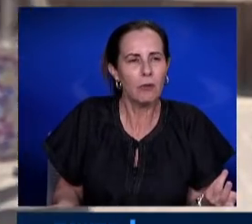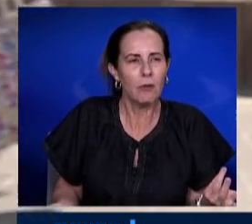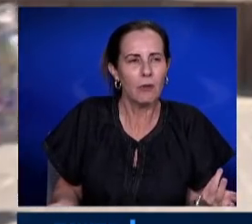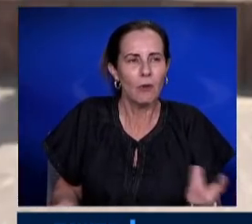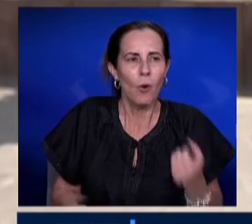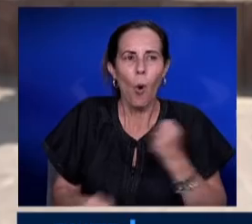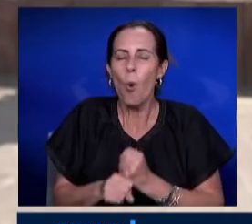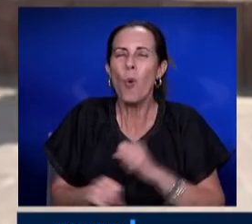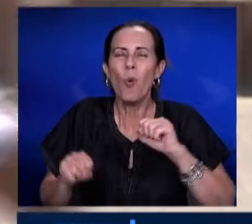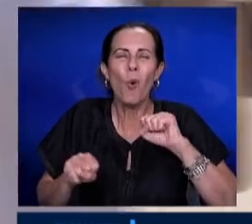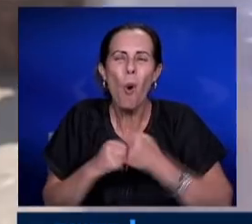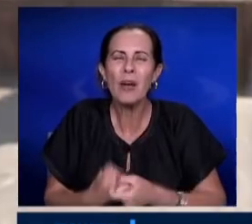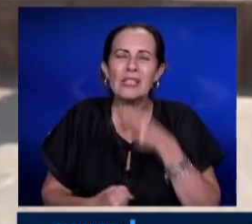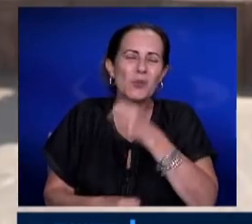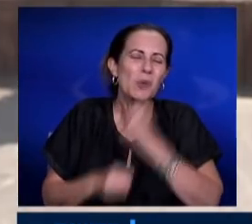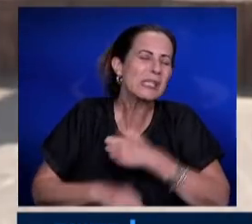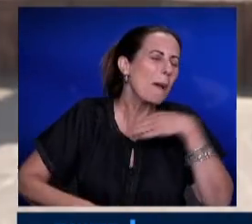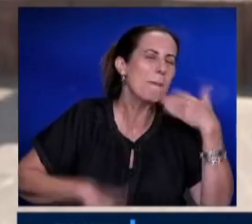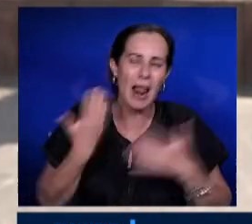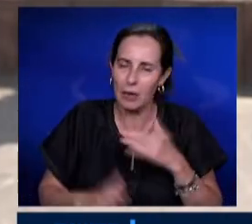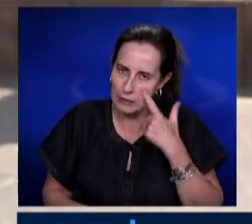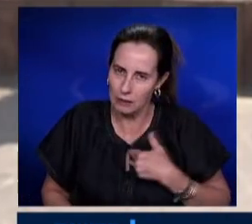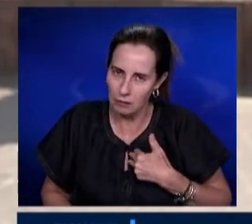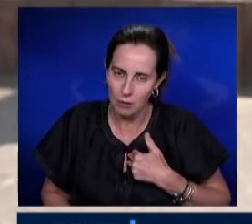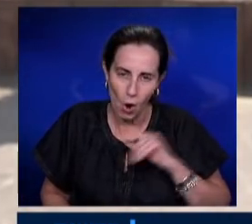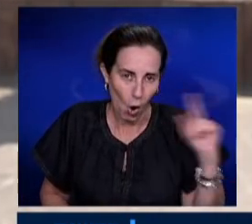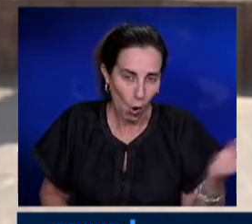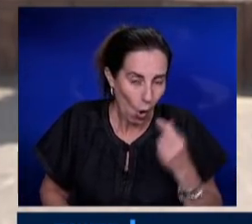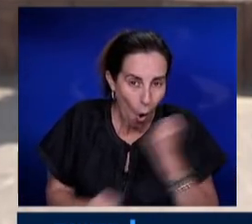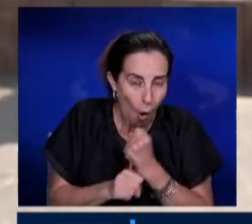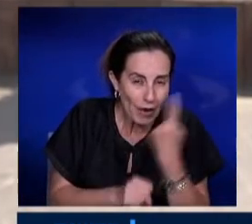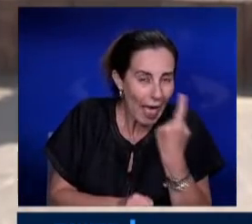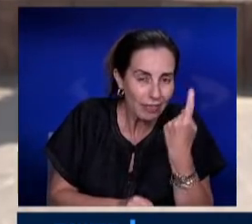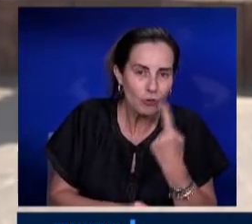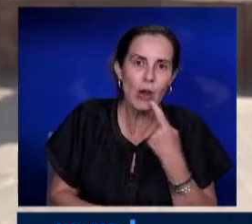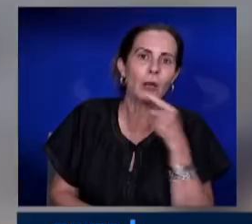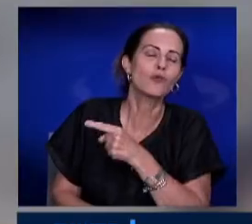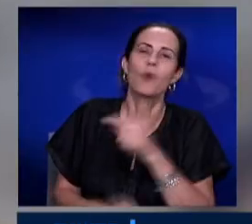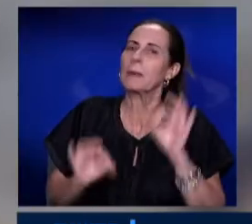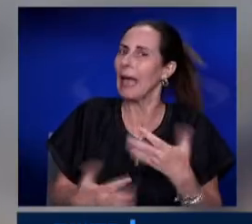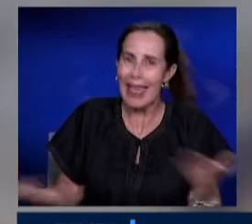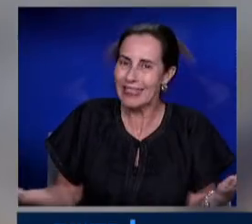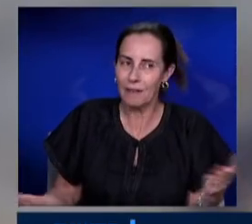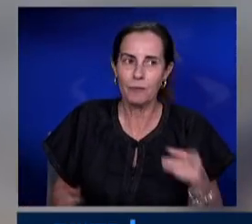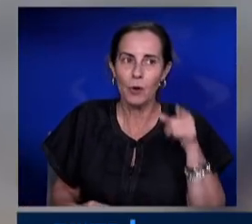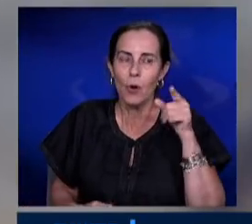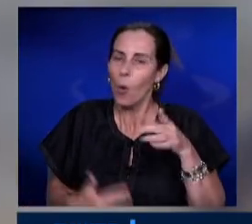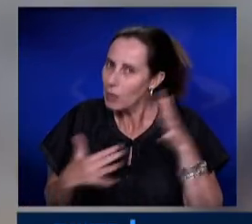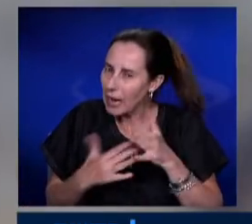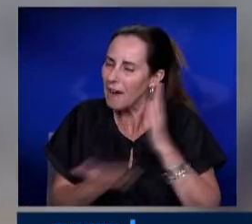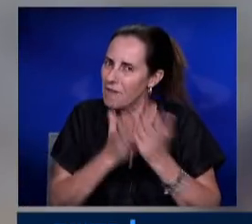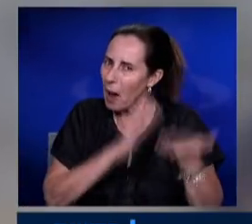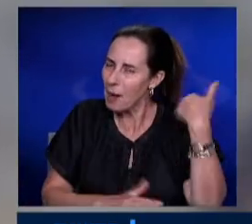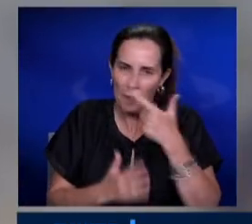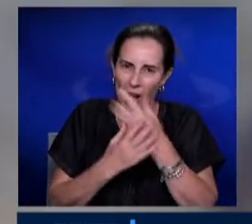הולך לכולם, והוא הורס, והוא עושה בלגן. תשמע, אין עובד אחד שלו, עובד, שיגיד לך שהוא בסדר. תמיר נחקר בעבר גם